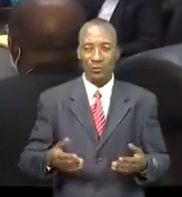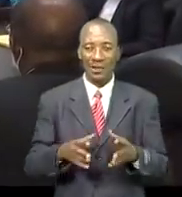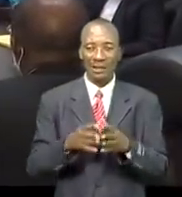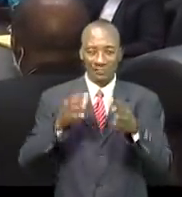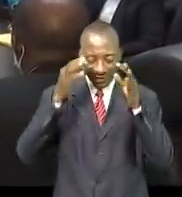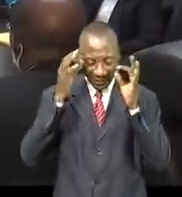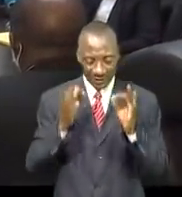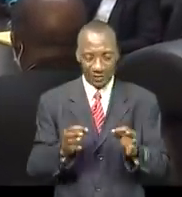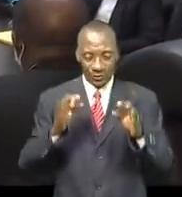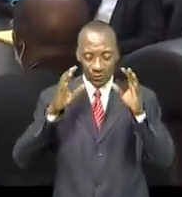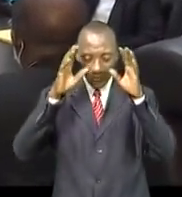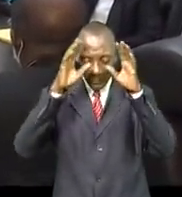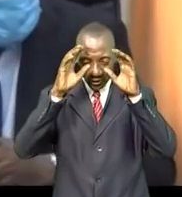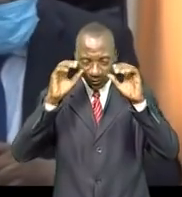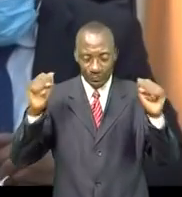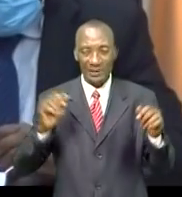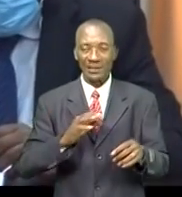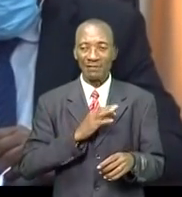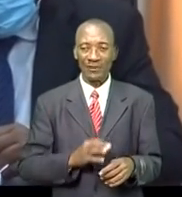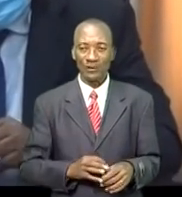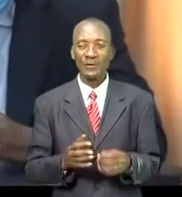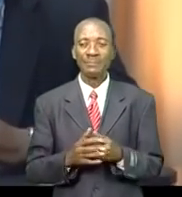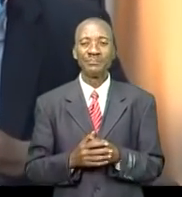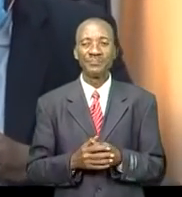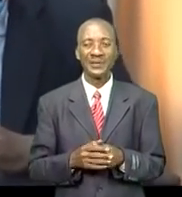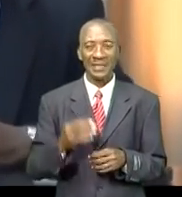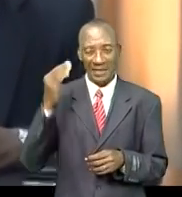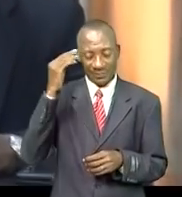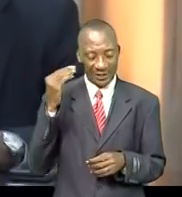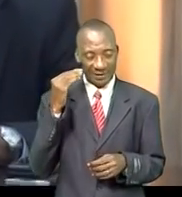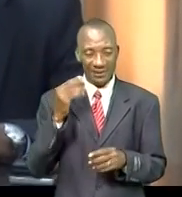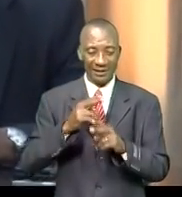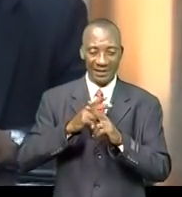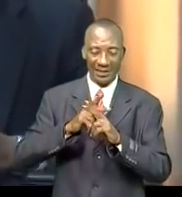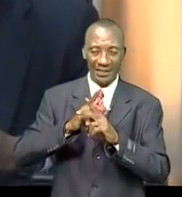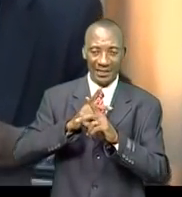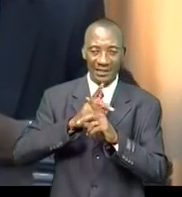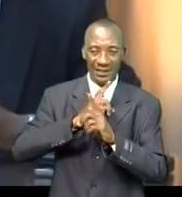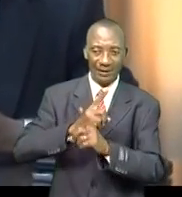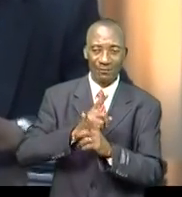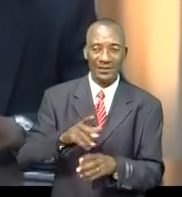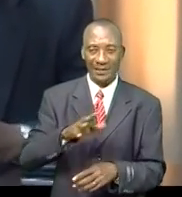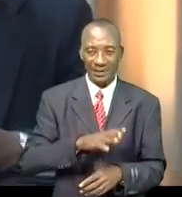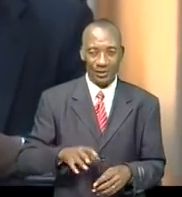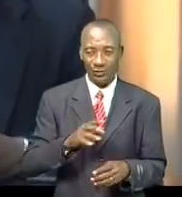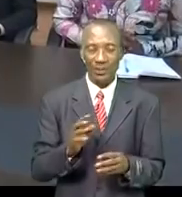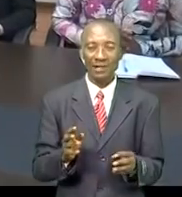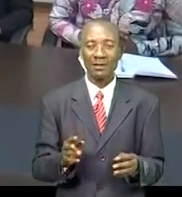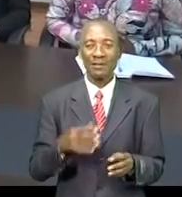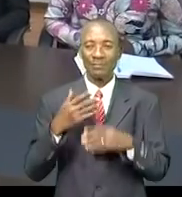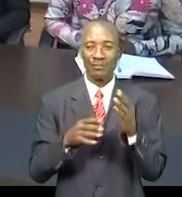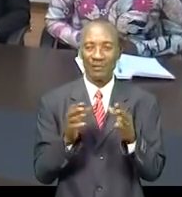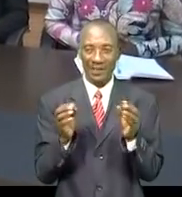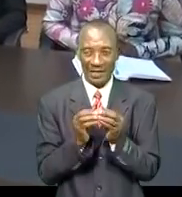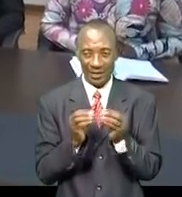Cette jeunesse a été reçue par le ministre de la Défense nationale et ancien combattant, le docteur Gilbert Kabanda Kourenga. Puisqu'il faut